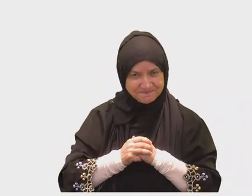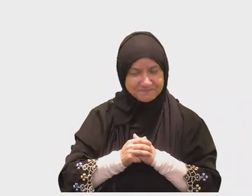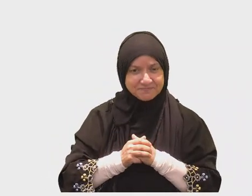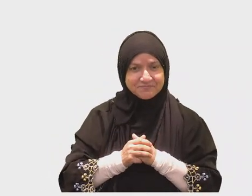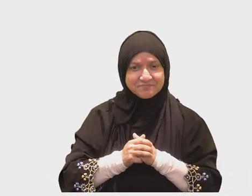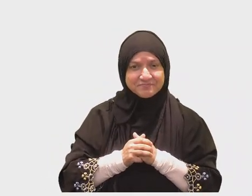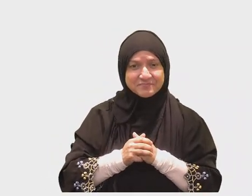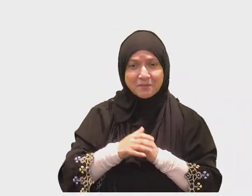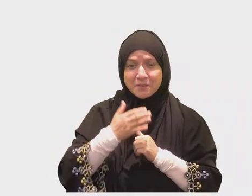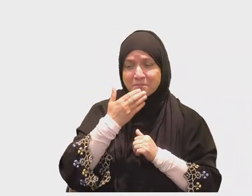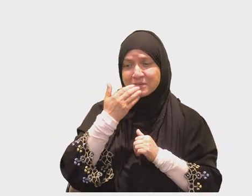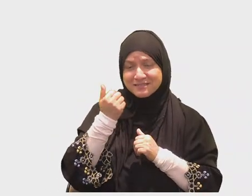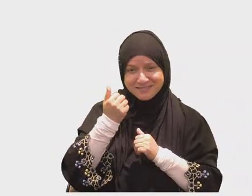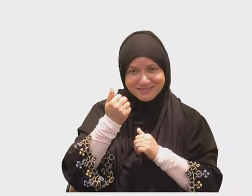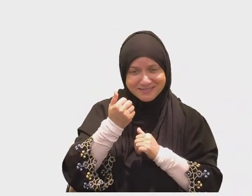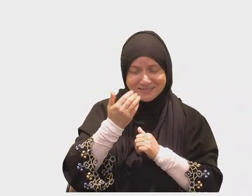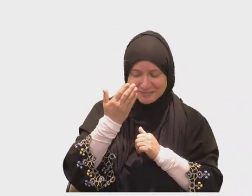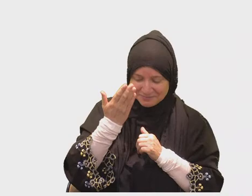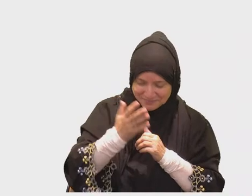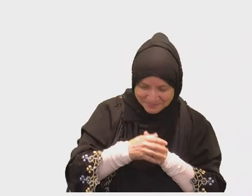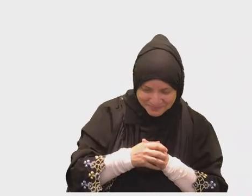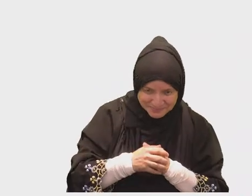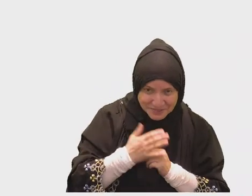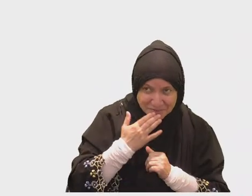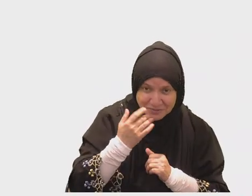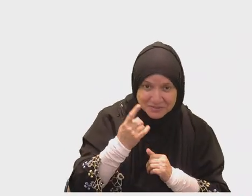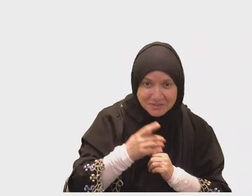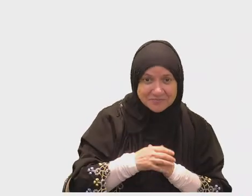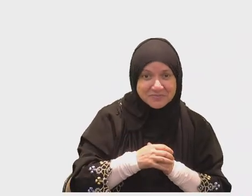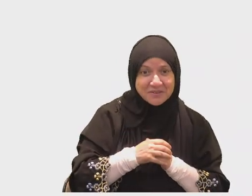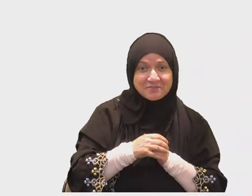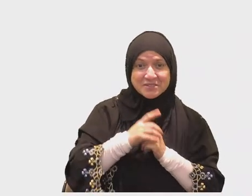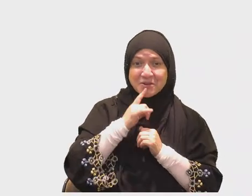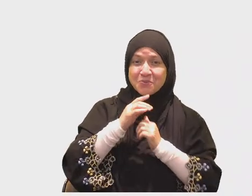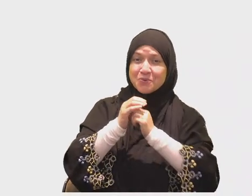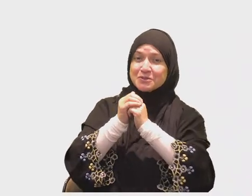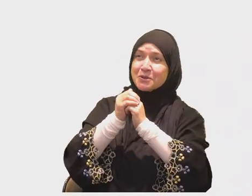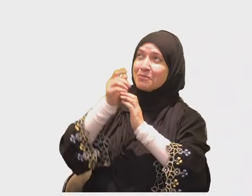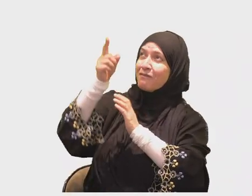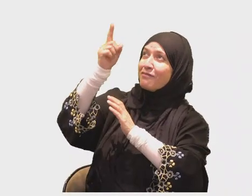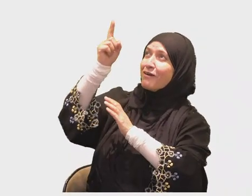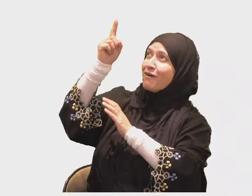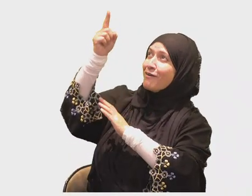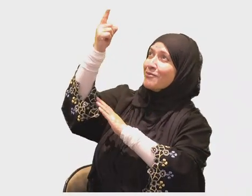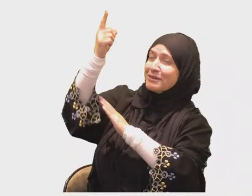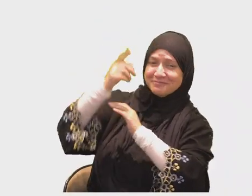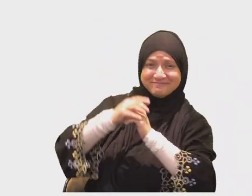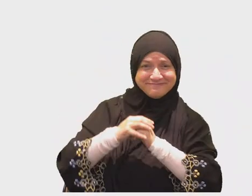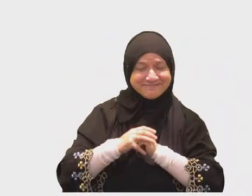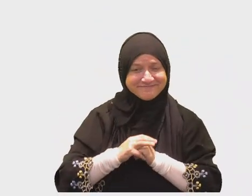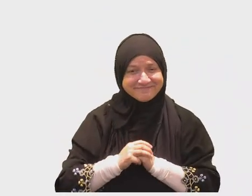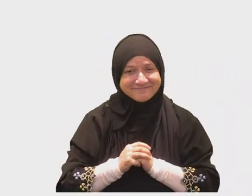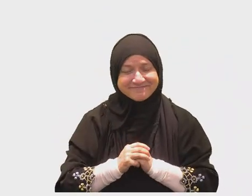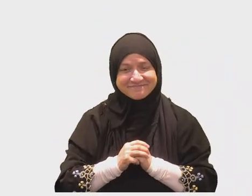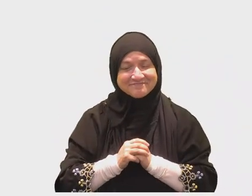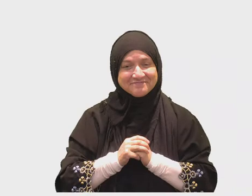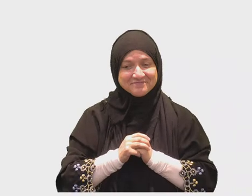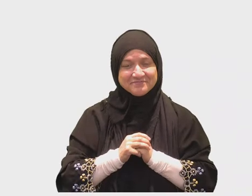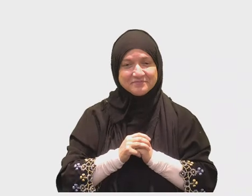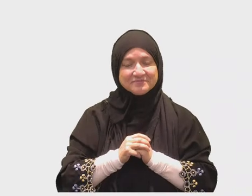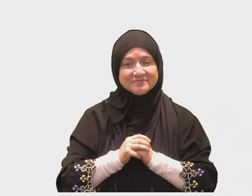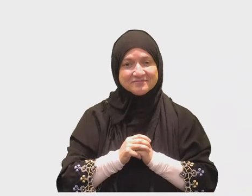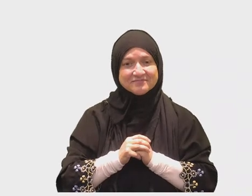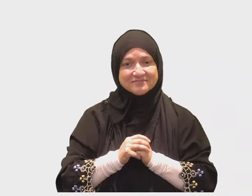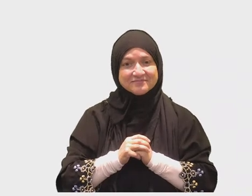العالمين. All praises due to Allah, the Lord of all the worlds. All praises due to Allah who has guided